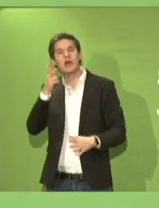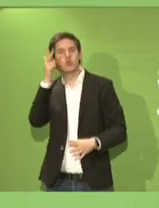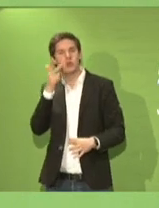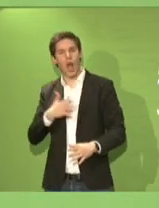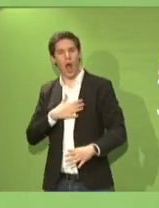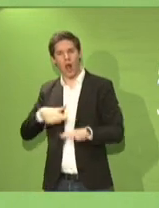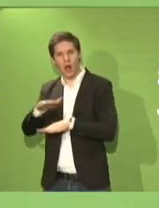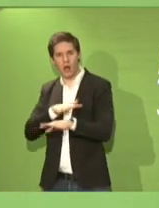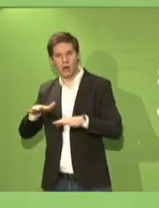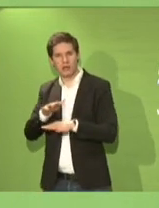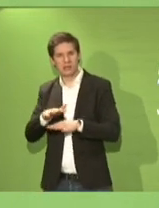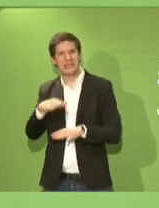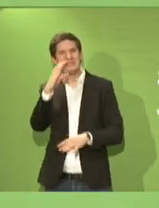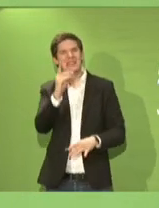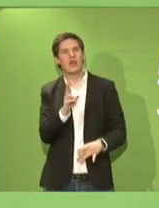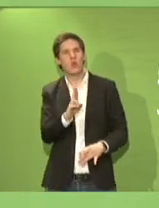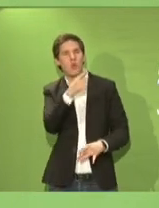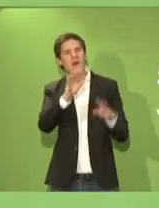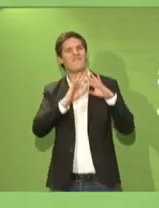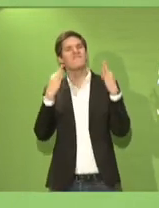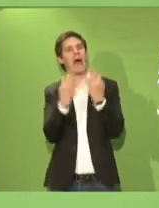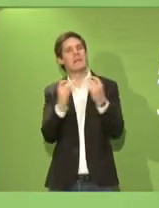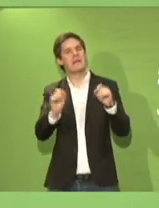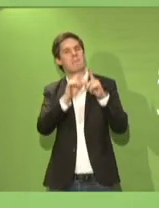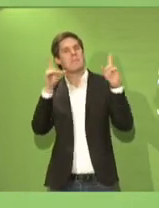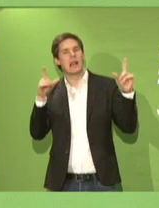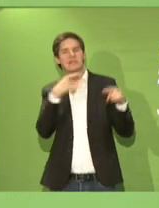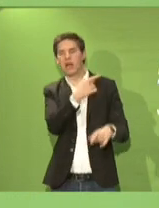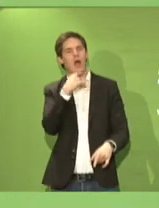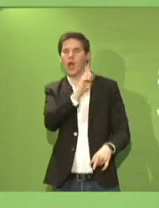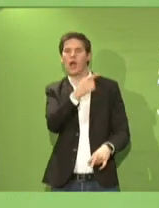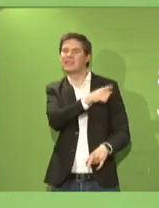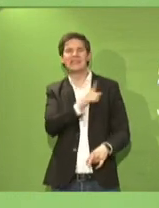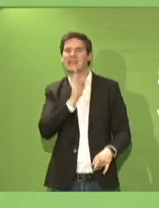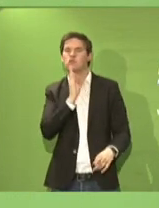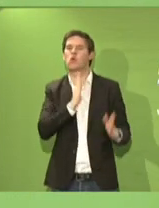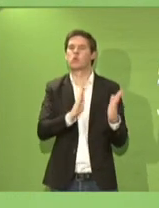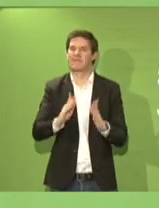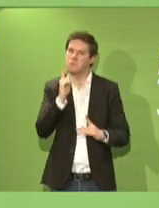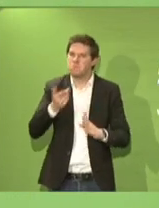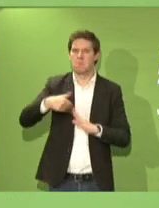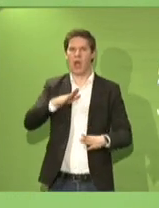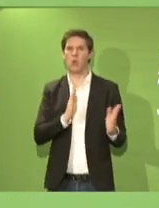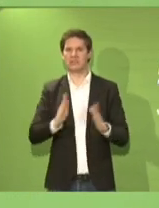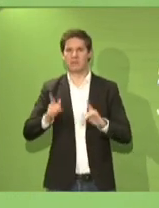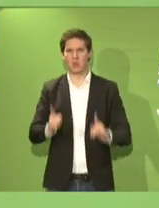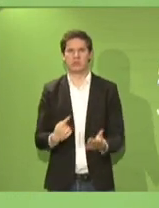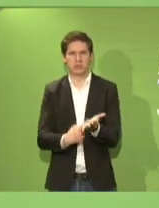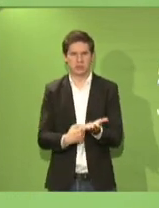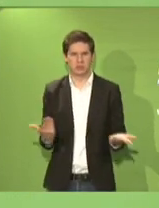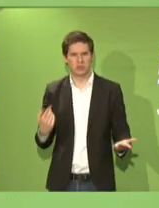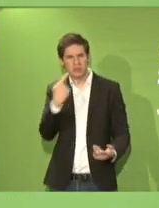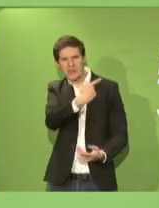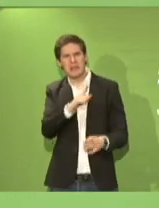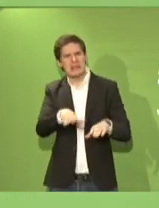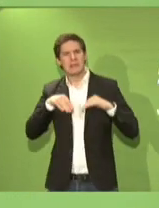angestaubte Feindbild der CSU, Familienbild der CSU noch nicht konservativ genug ist und die immer noch nicht akzeptieren wollen, dass Schwule